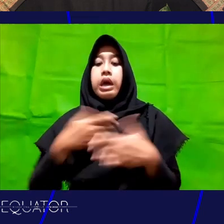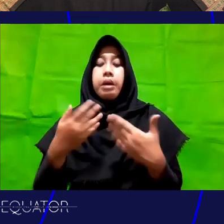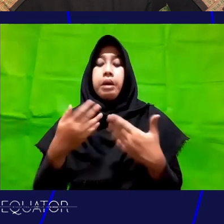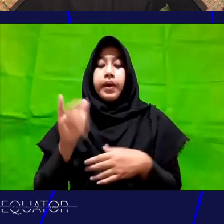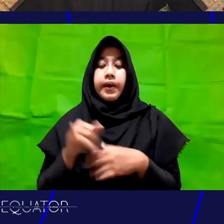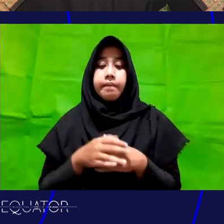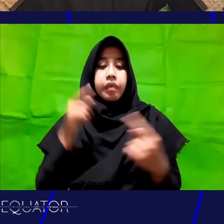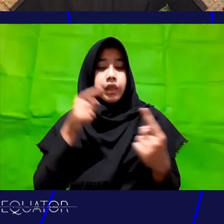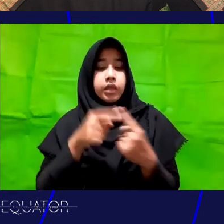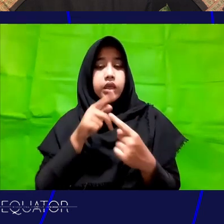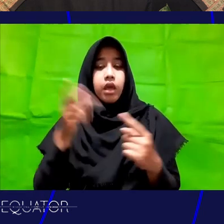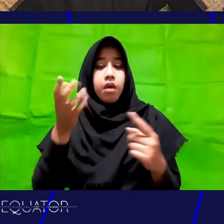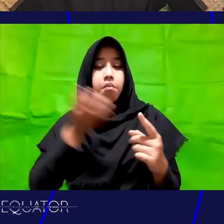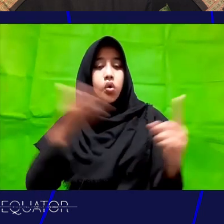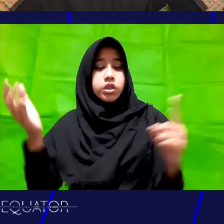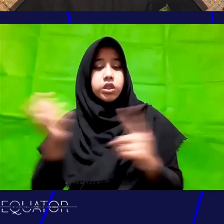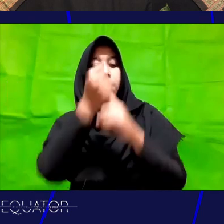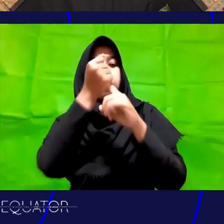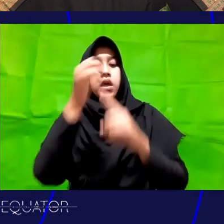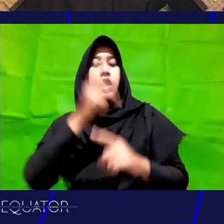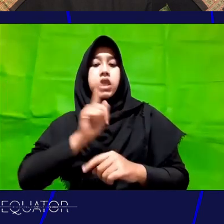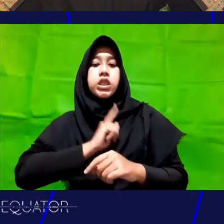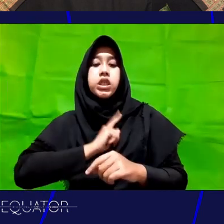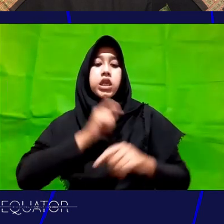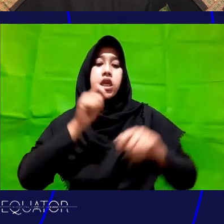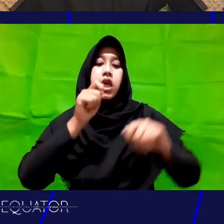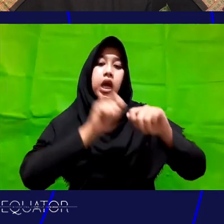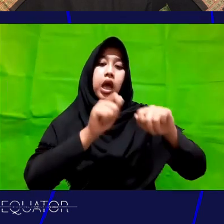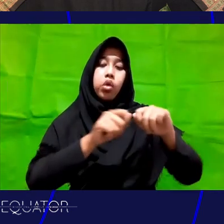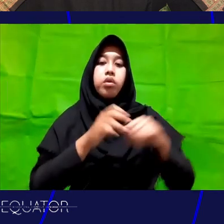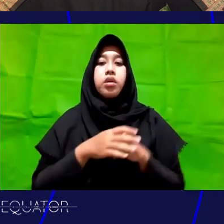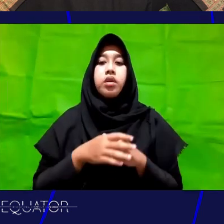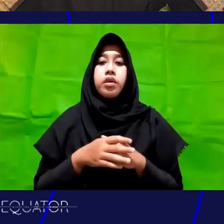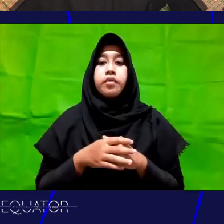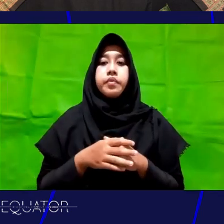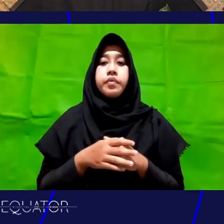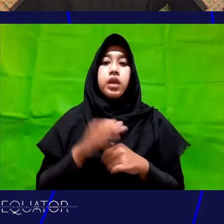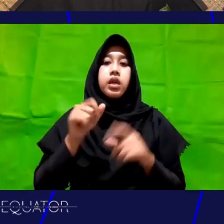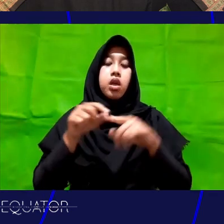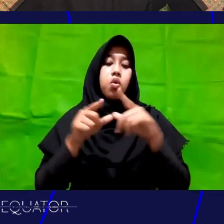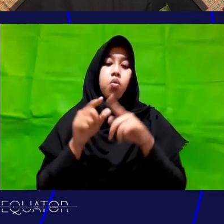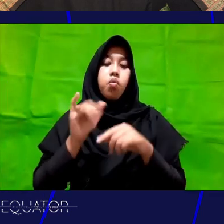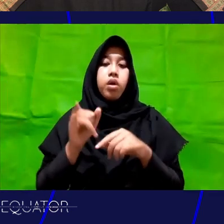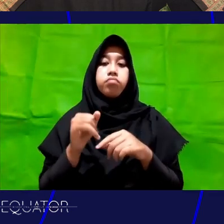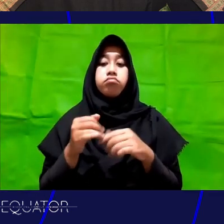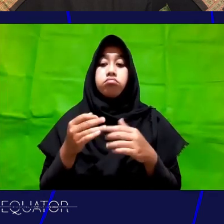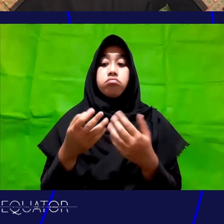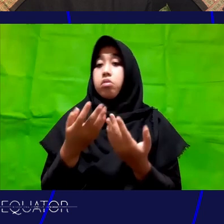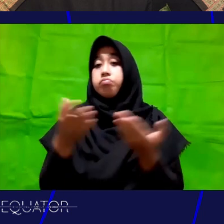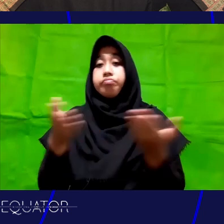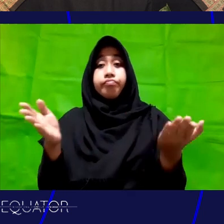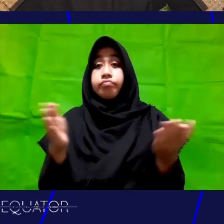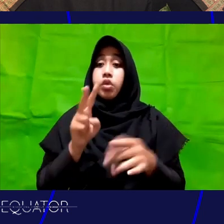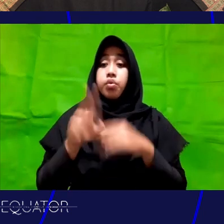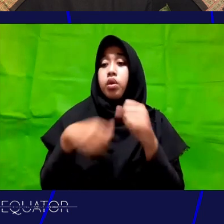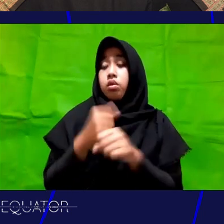target yang ingin dicapai itu juga ya kita sendiri yang ngatur gitu. Ya apa ya, DIY sih, DIY. Dan itu so far sih setelah 2 tahun gitu,